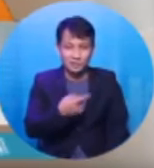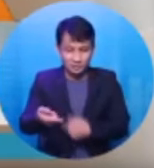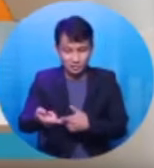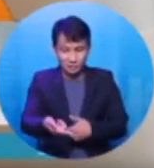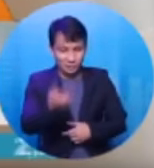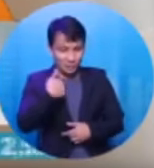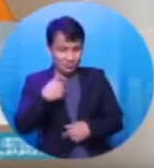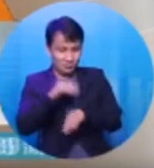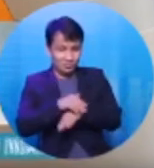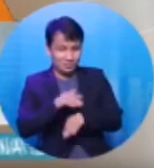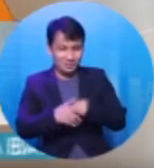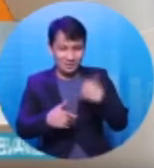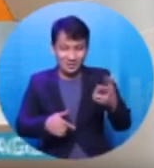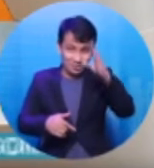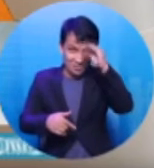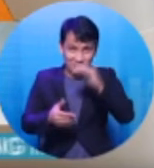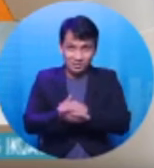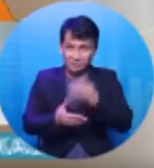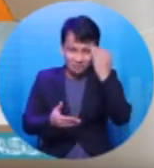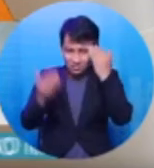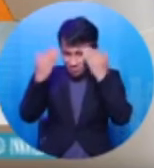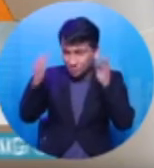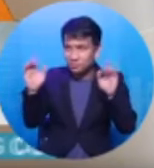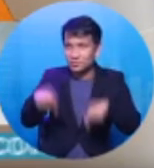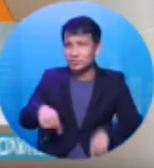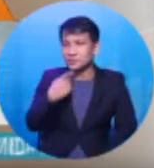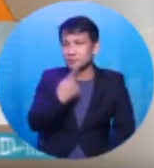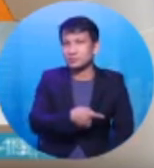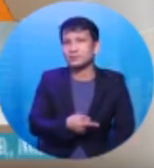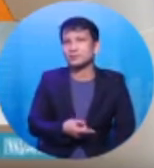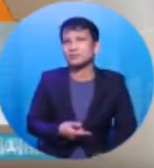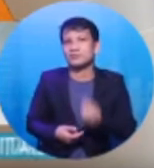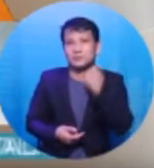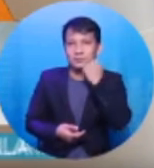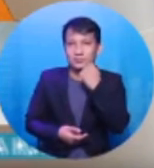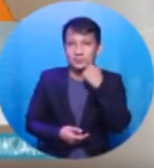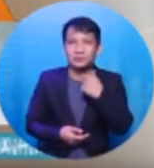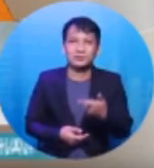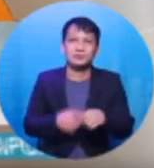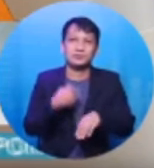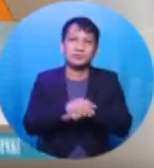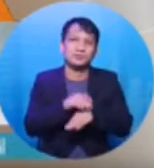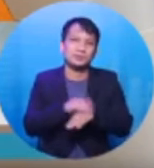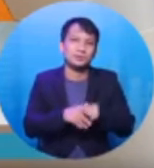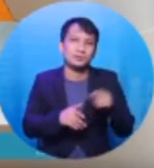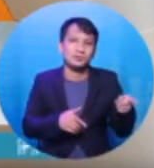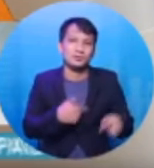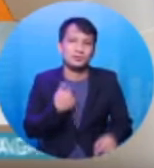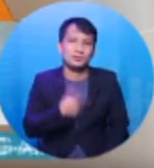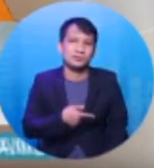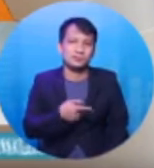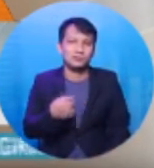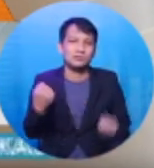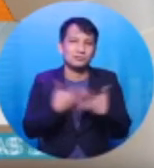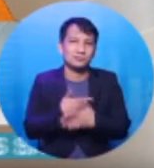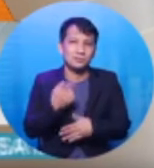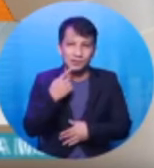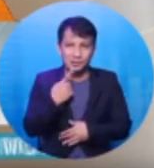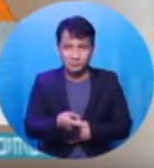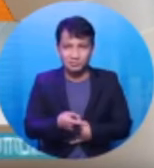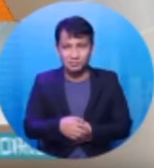niya sa asawa ko. Sabi niya, hindi mo alam kung anong kaya kong gawin sa'yo. Yun po lagi niya binabanta sa asawa ko, sir, kaya takot ng asawa ko.